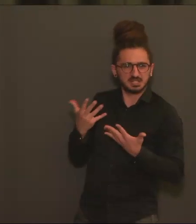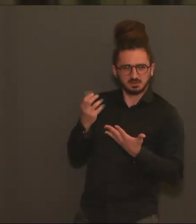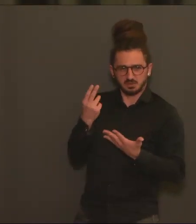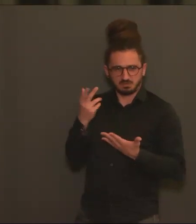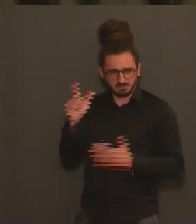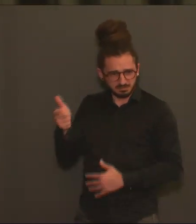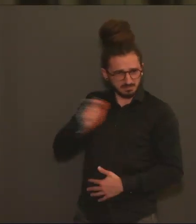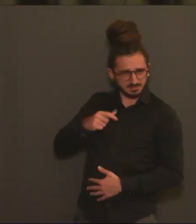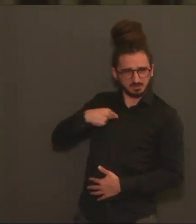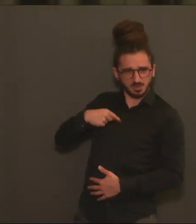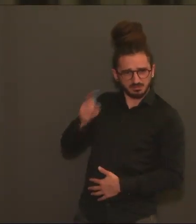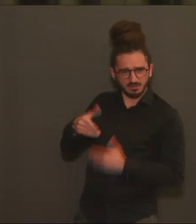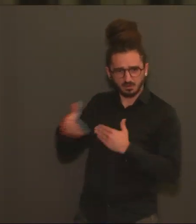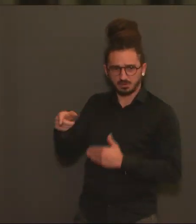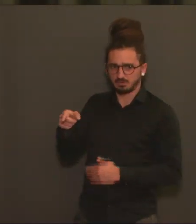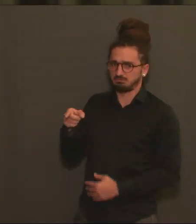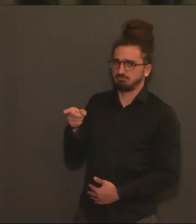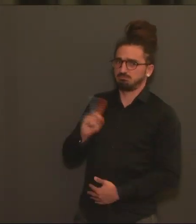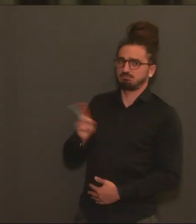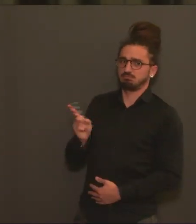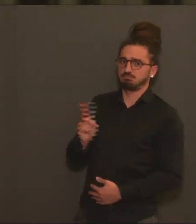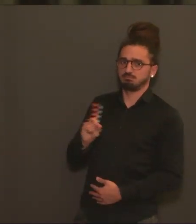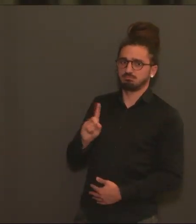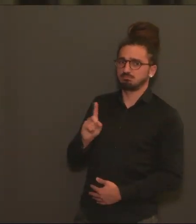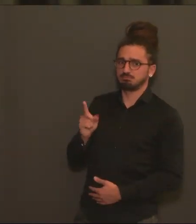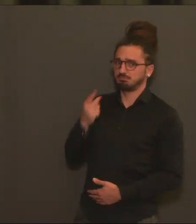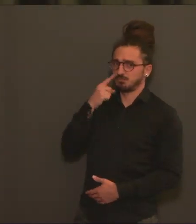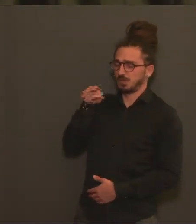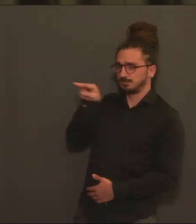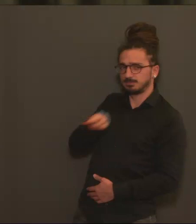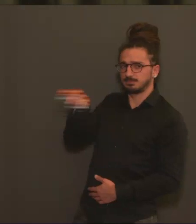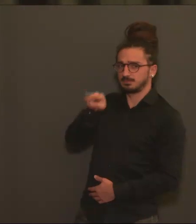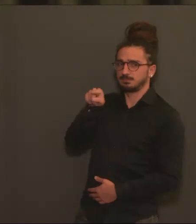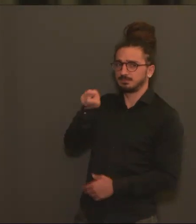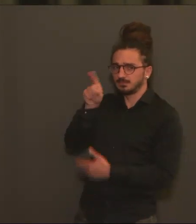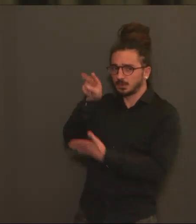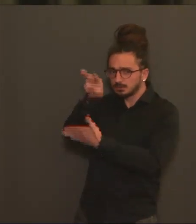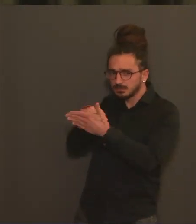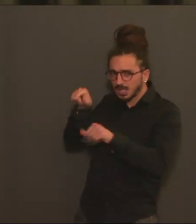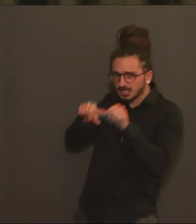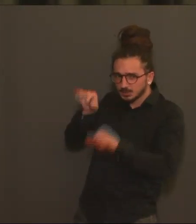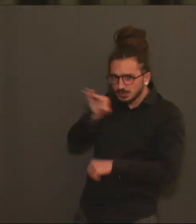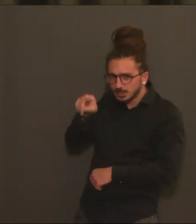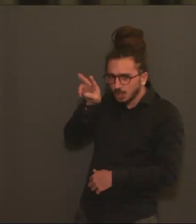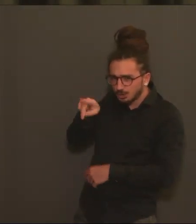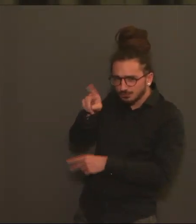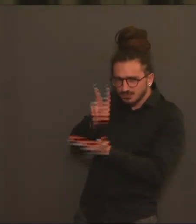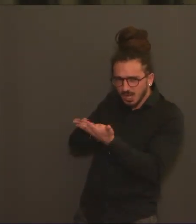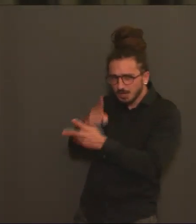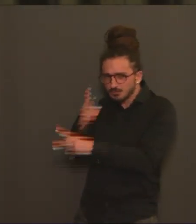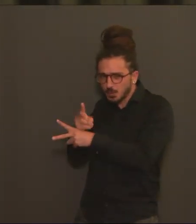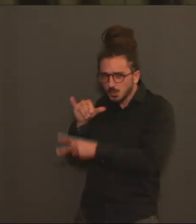analysez l'invitation de plus près. Soyez également attentif si vous ne recevez votre invitation que par mail ou